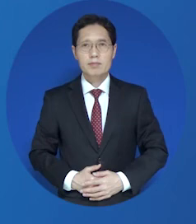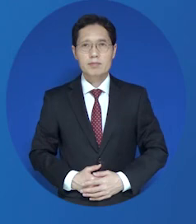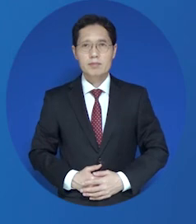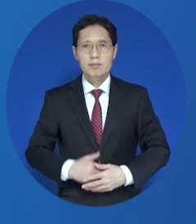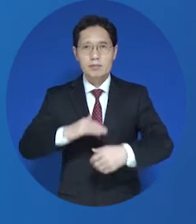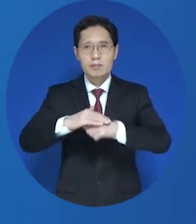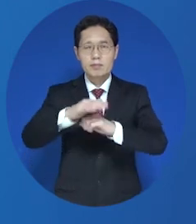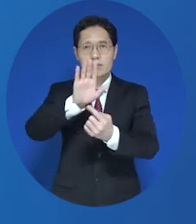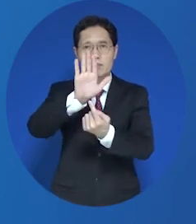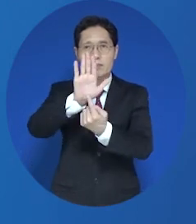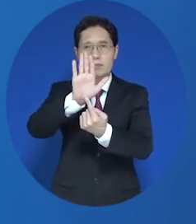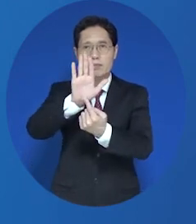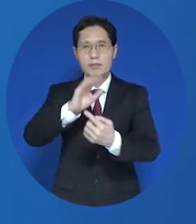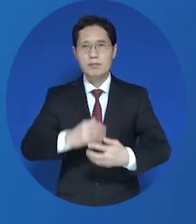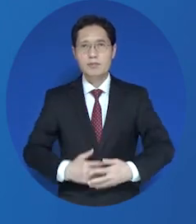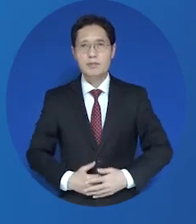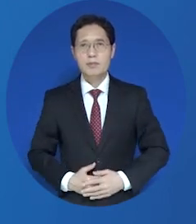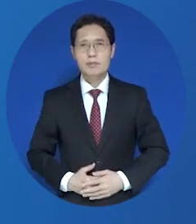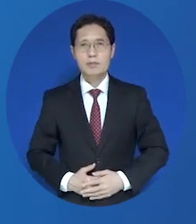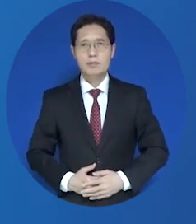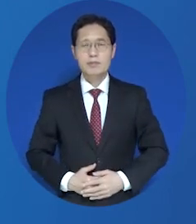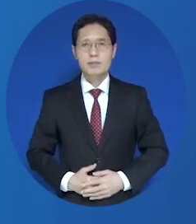이어서 대구 게시판입니다.